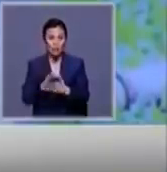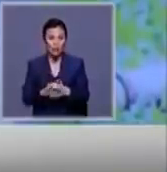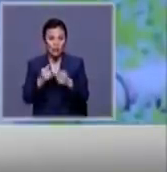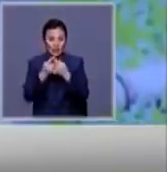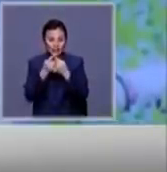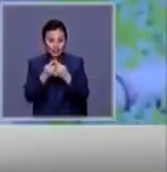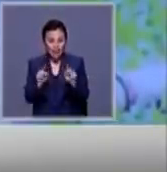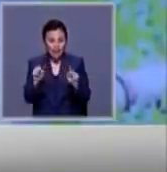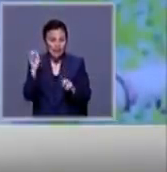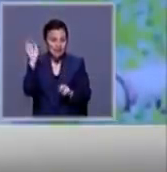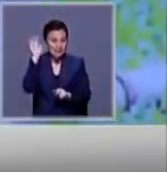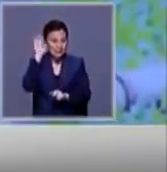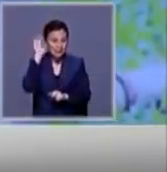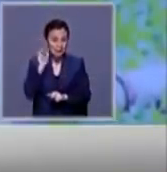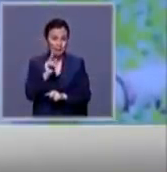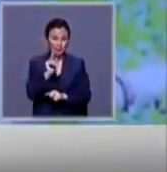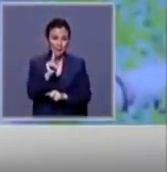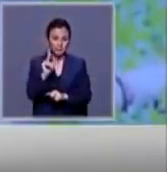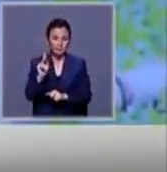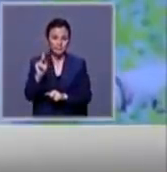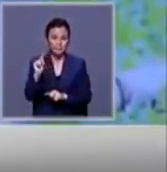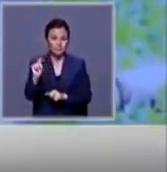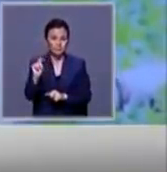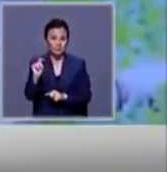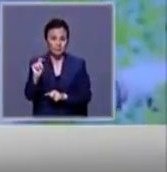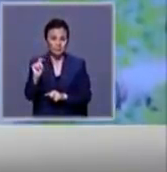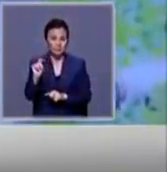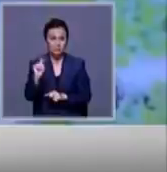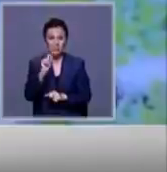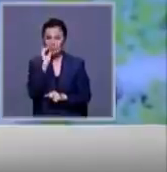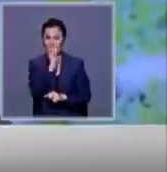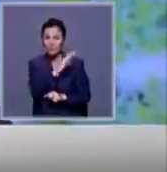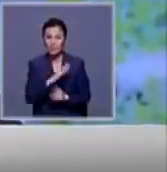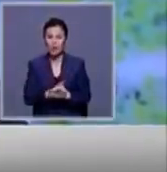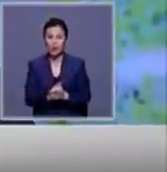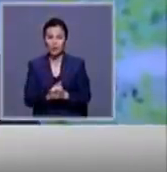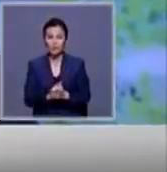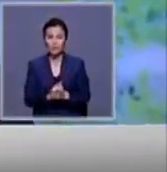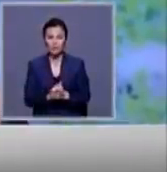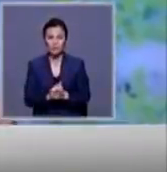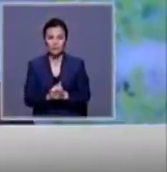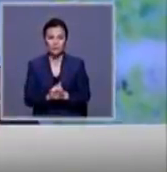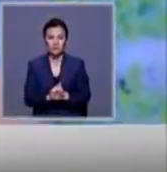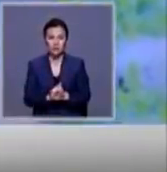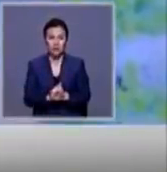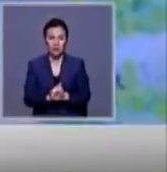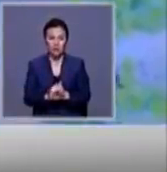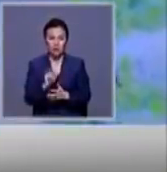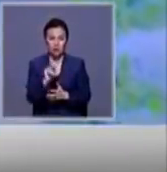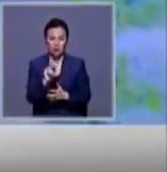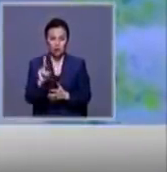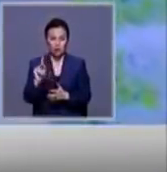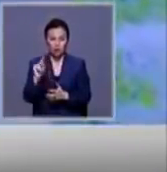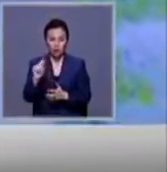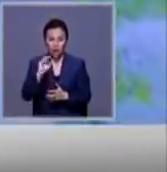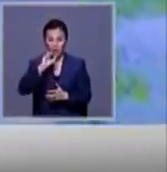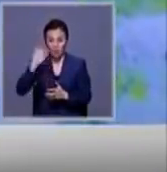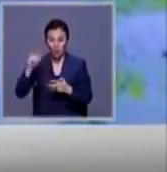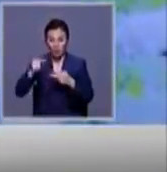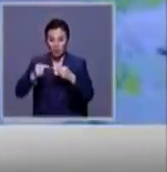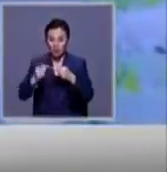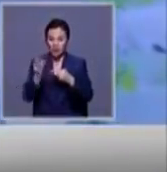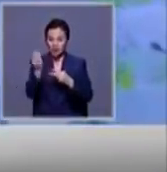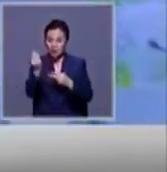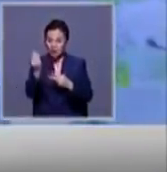จะเพื่อคล้ายๆกับว่าเพื่อทำให้ตัวเองชัดเจนเคลียร์ให้ชัดเจนก็กกต.ก็คงจะต้องแจ้งคะแนนด้วยว่าสรุปแล้ว